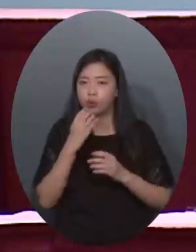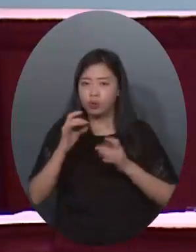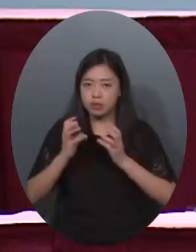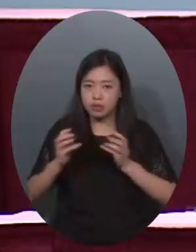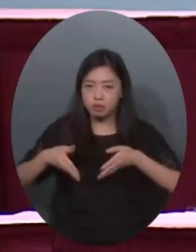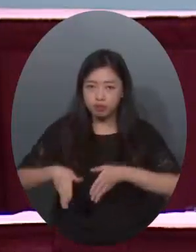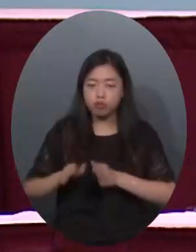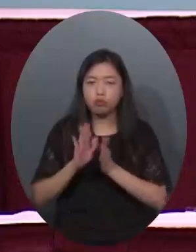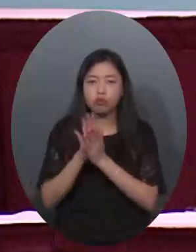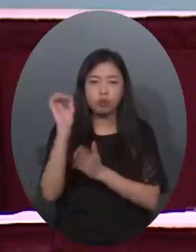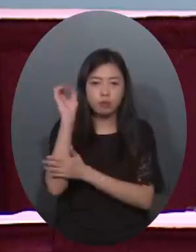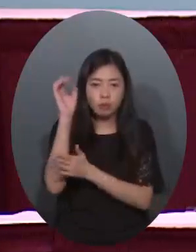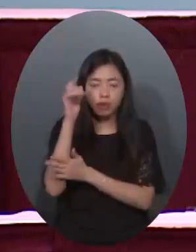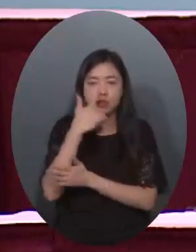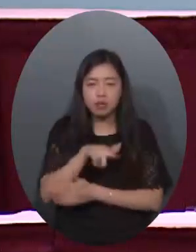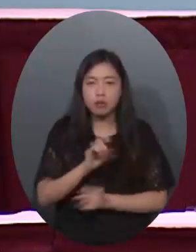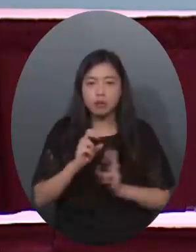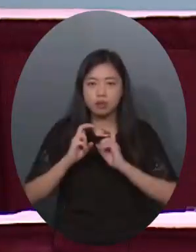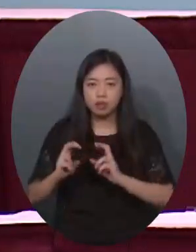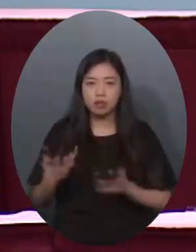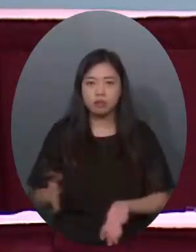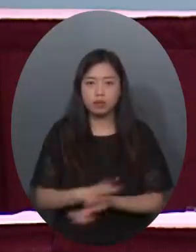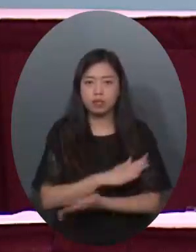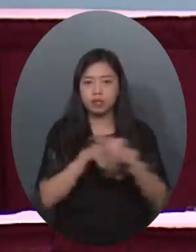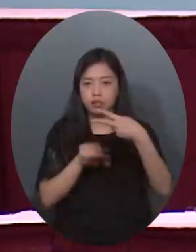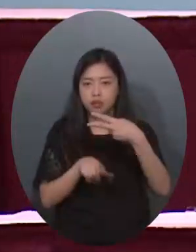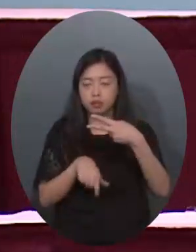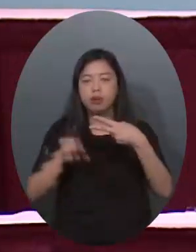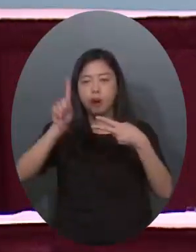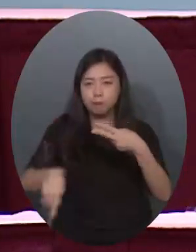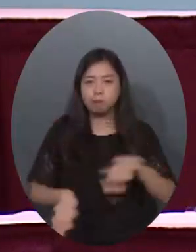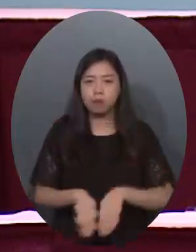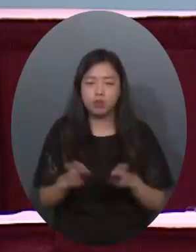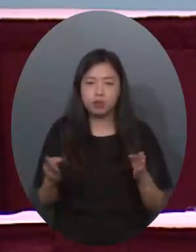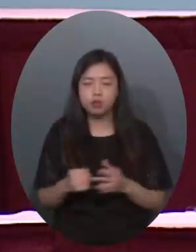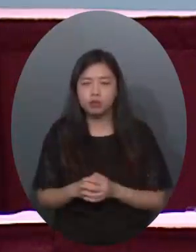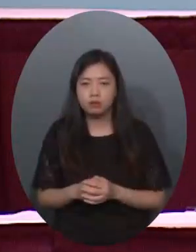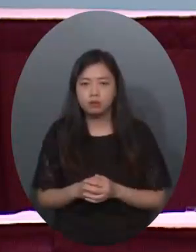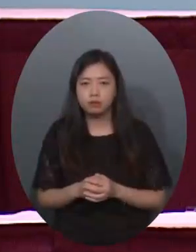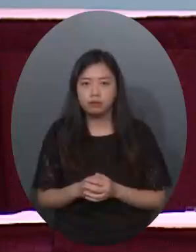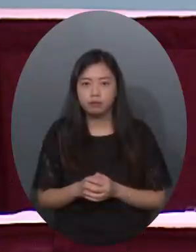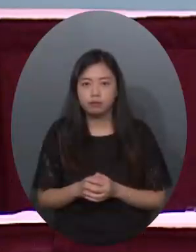統及新列車已於今年2月投入運作。